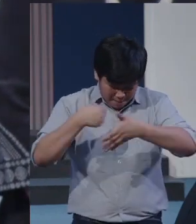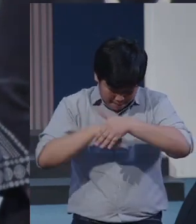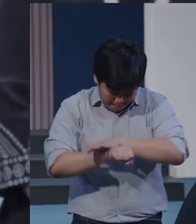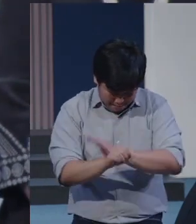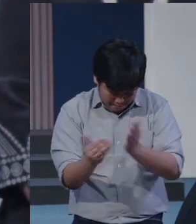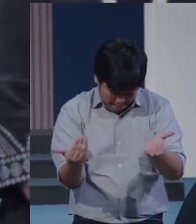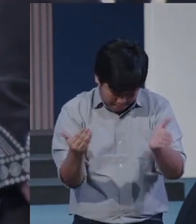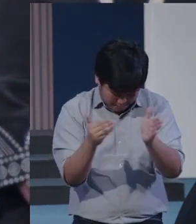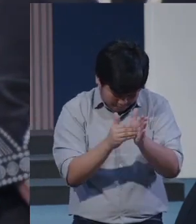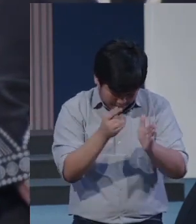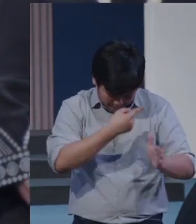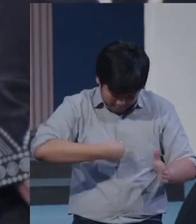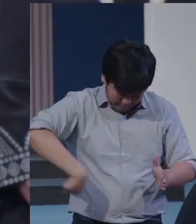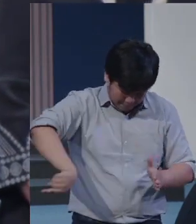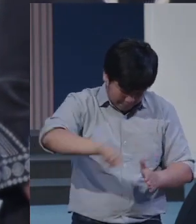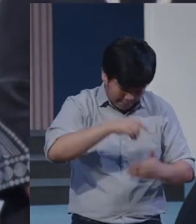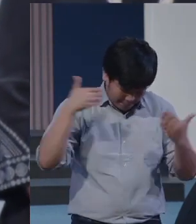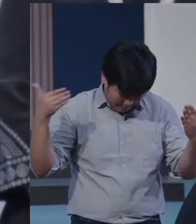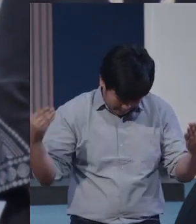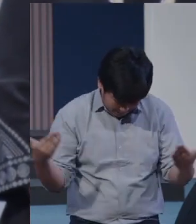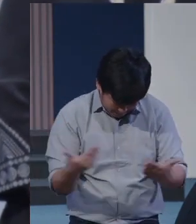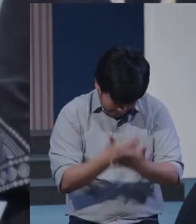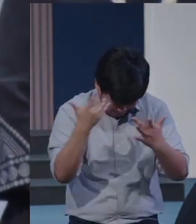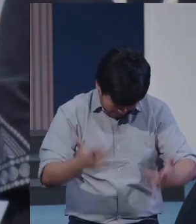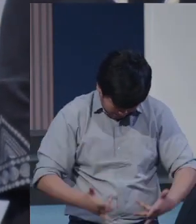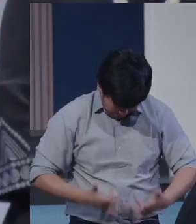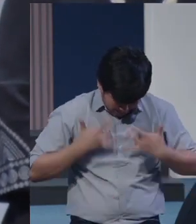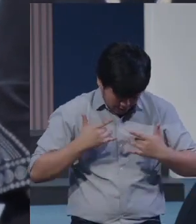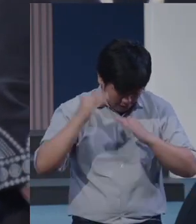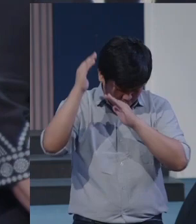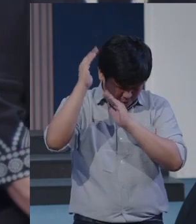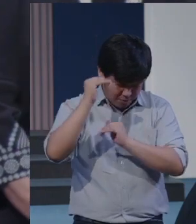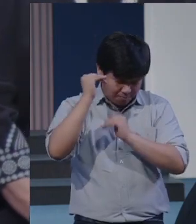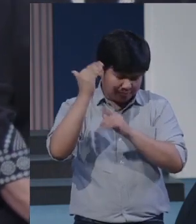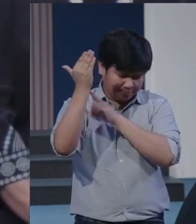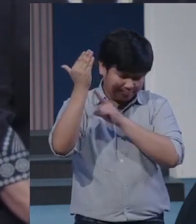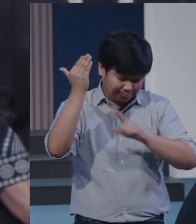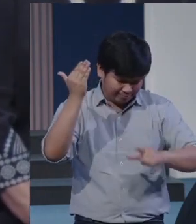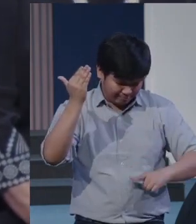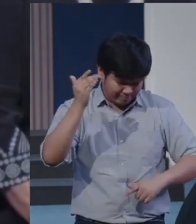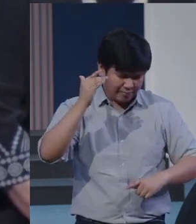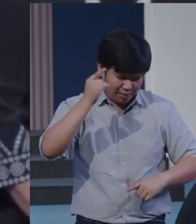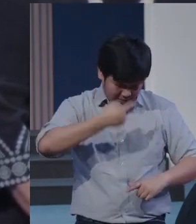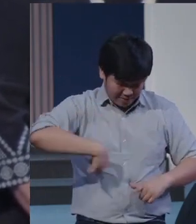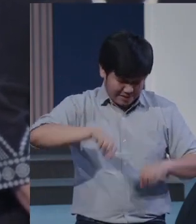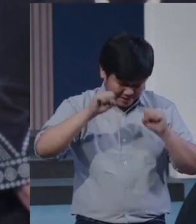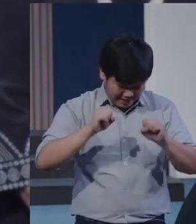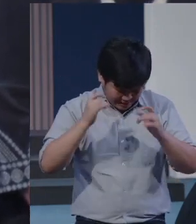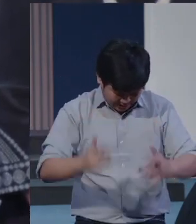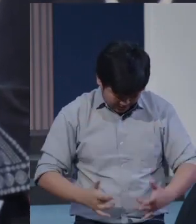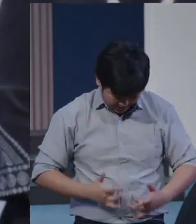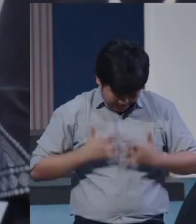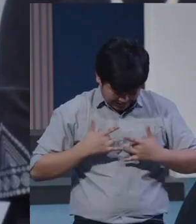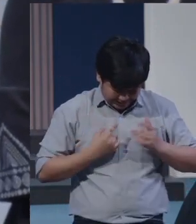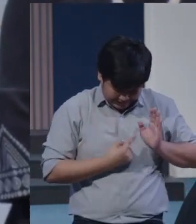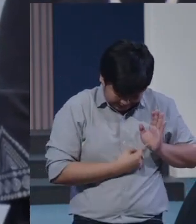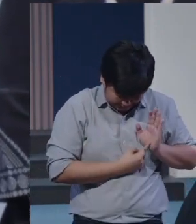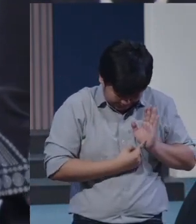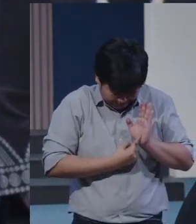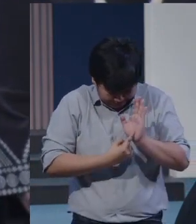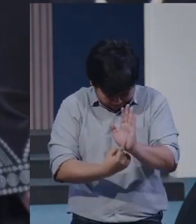muli at kami ay may bago ng kalikasan nawa Panginoon ay maisa pamuhayan